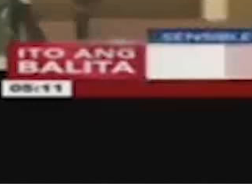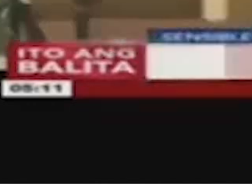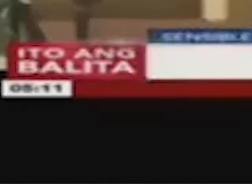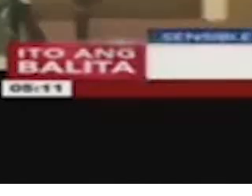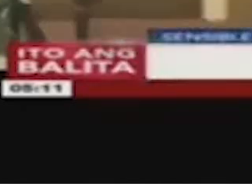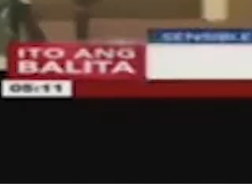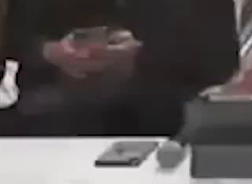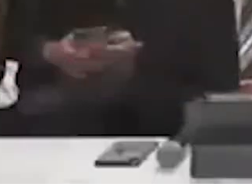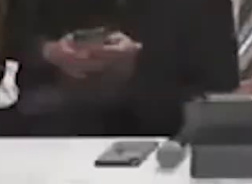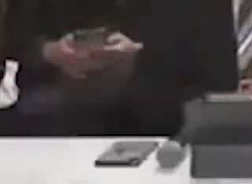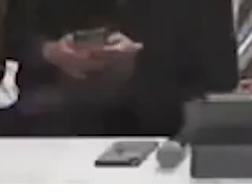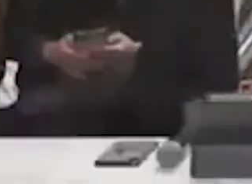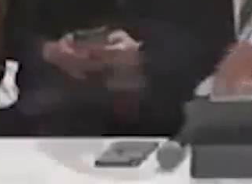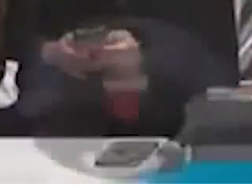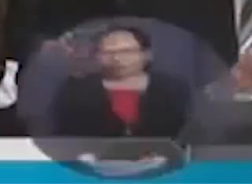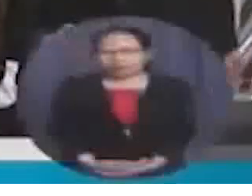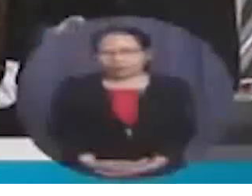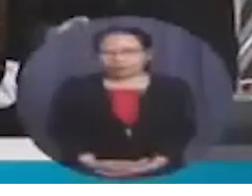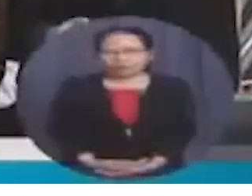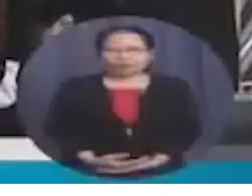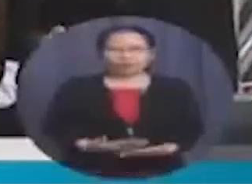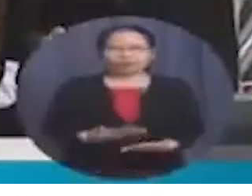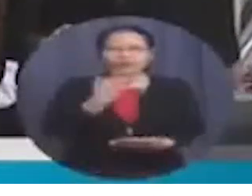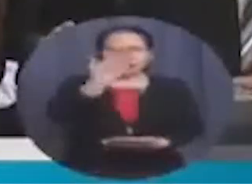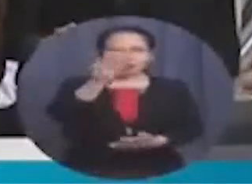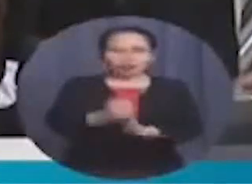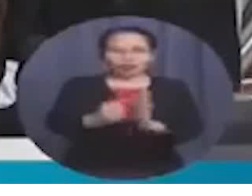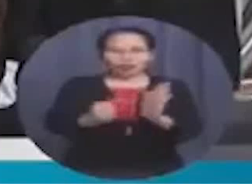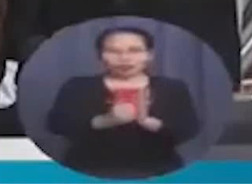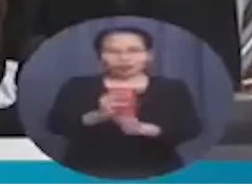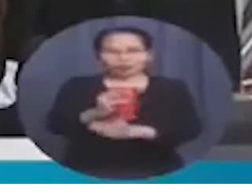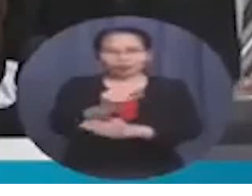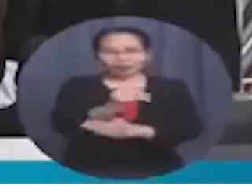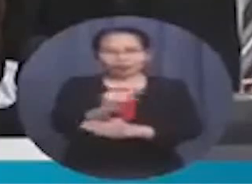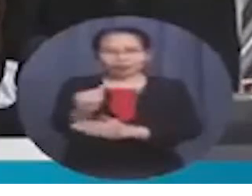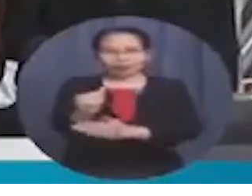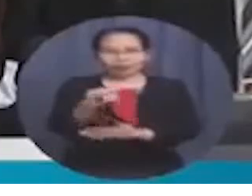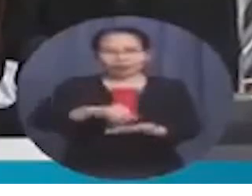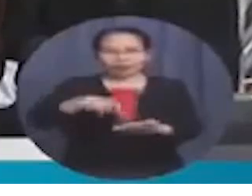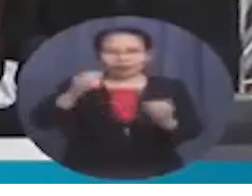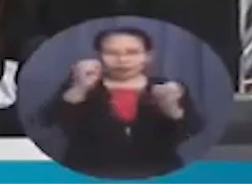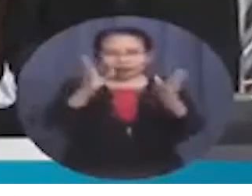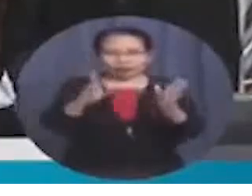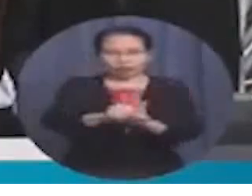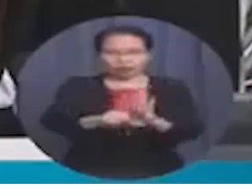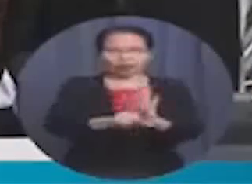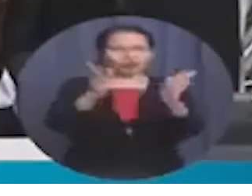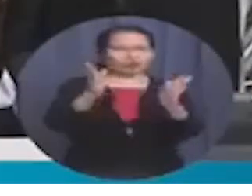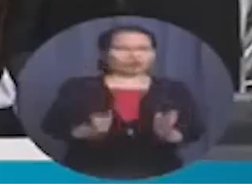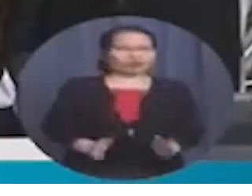Salamat, Attorney Mejia. Pagpalain ka ng Panginoon. Yan ang sabi ng isang profesor ng mga